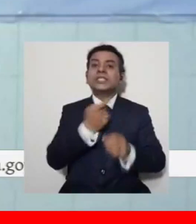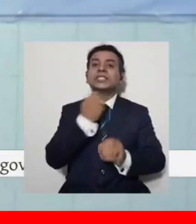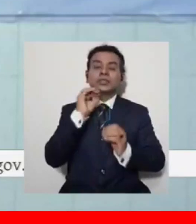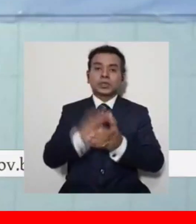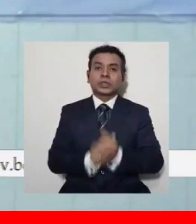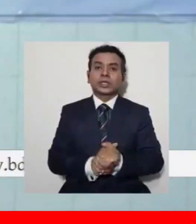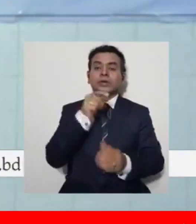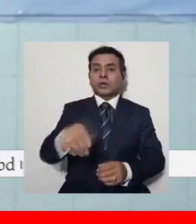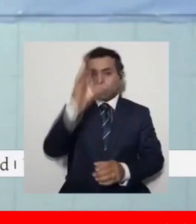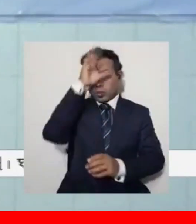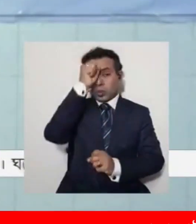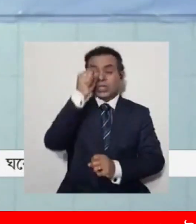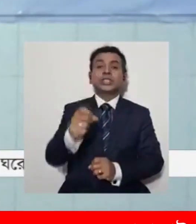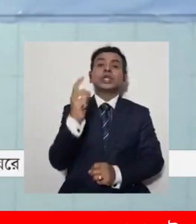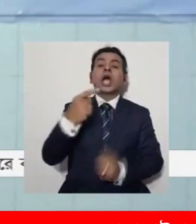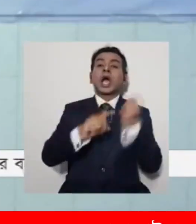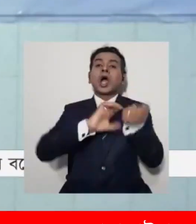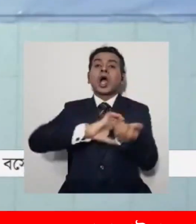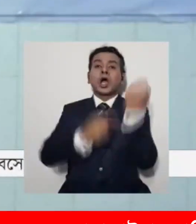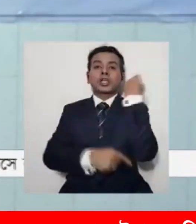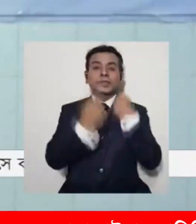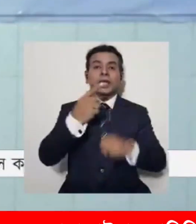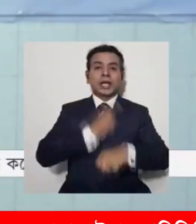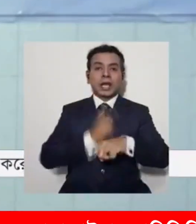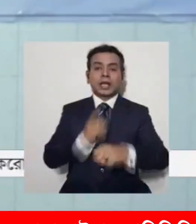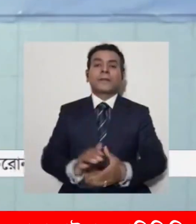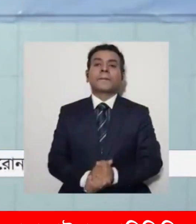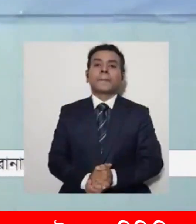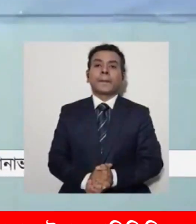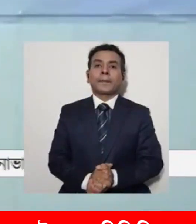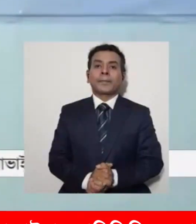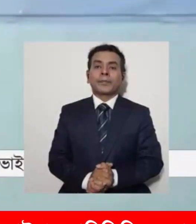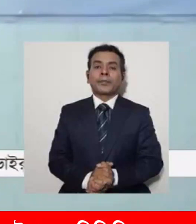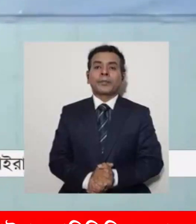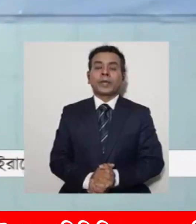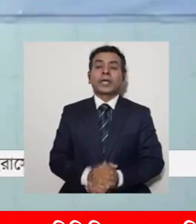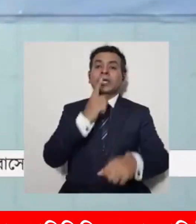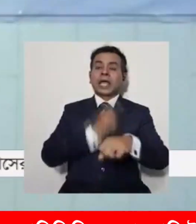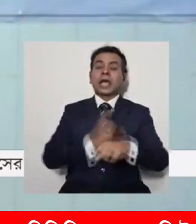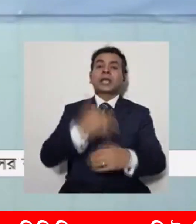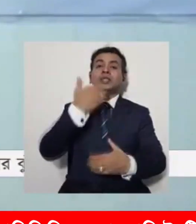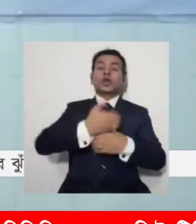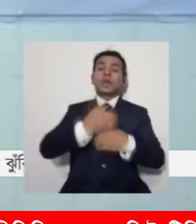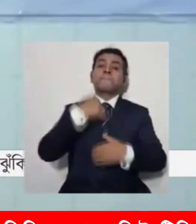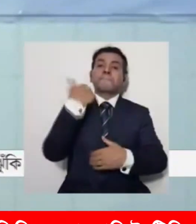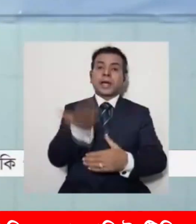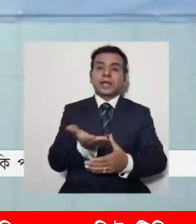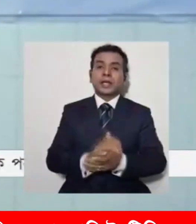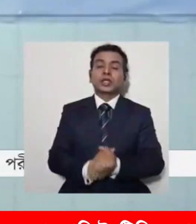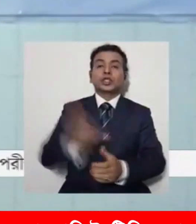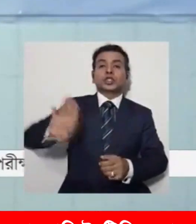মধ্যে আরও 571 জনের দেহে করোনা ভাইরাস শনাক্ত হয়েছে। এ নিয়ে মোট করোনায় আক্রান্ত হয়েছেন